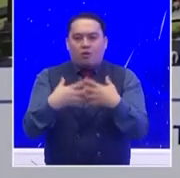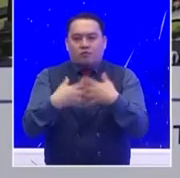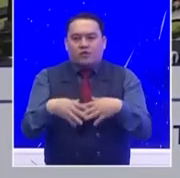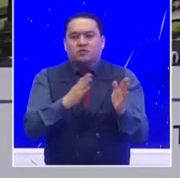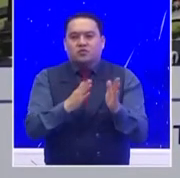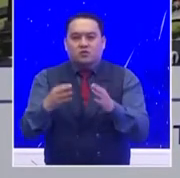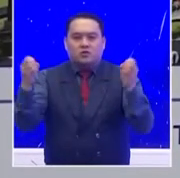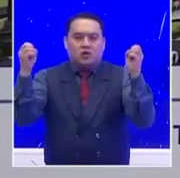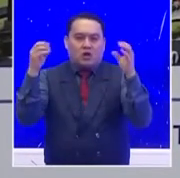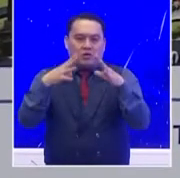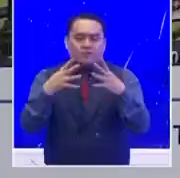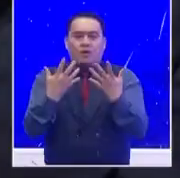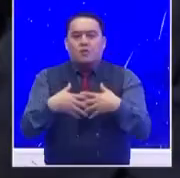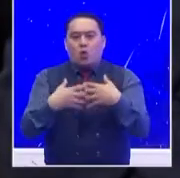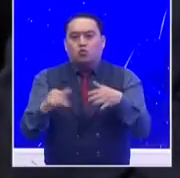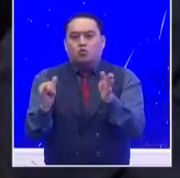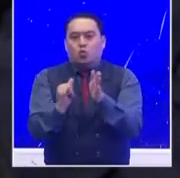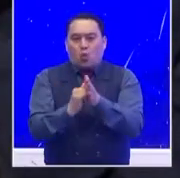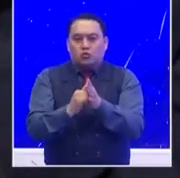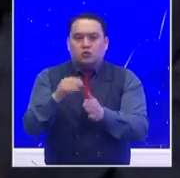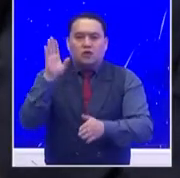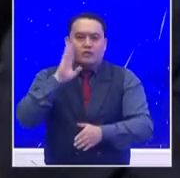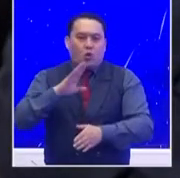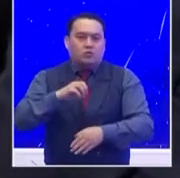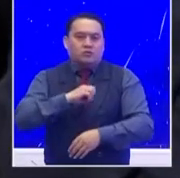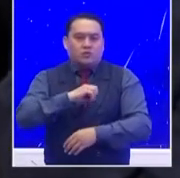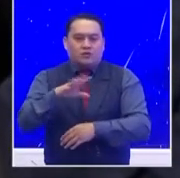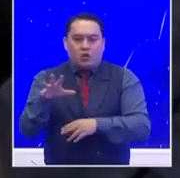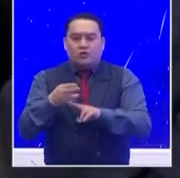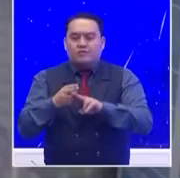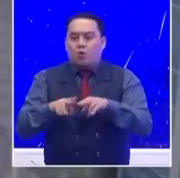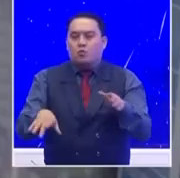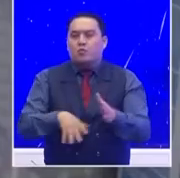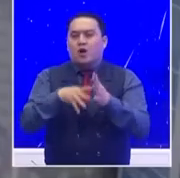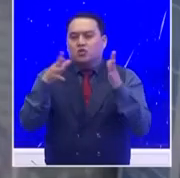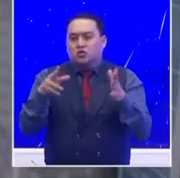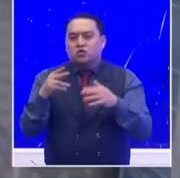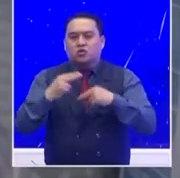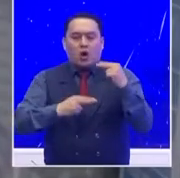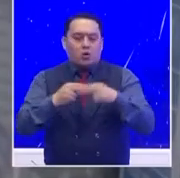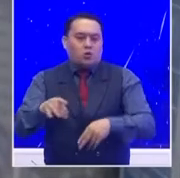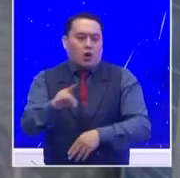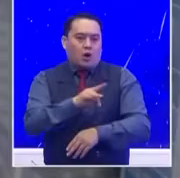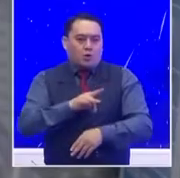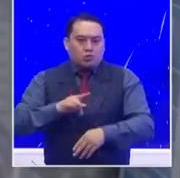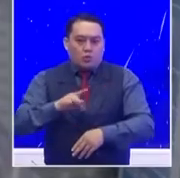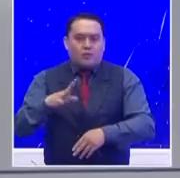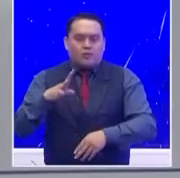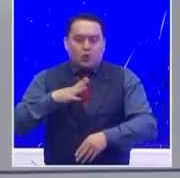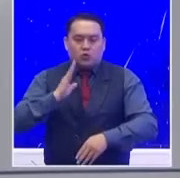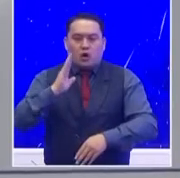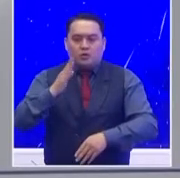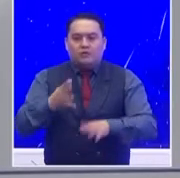освещения и механизированные устройства для полива клумб и газонов большие строительные работы начнутся микрорайонах болашак и коп тем